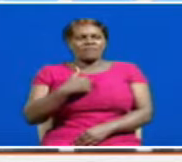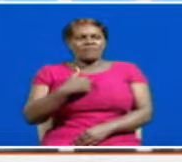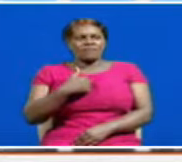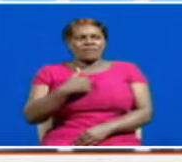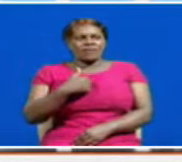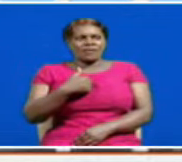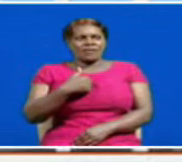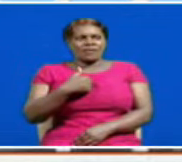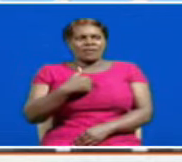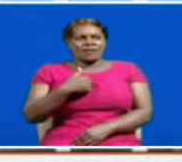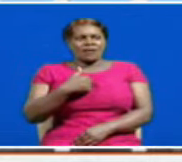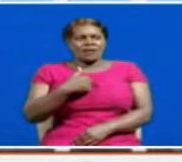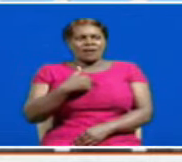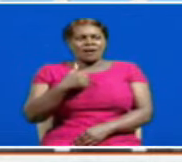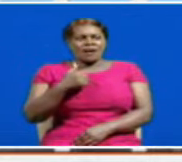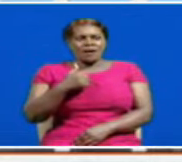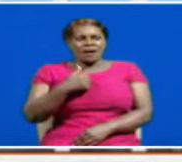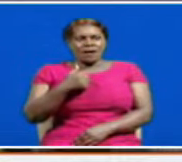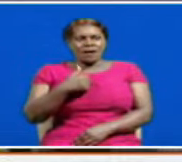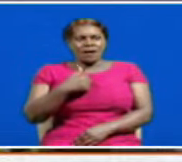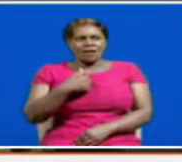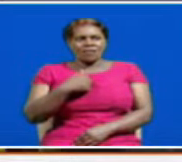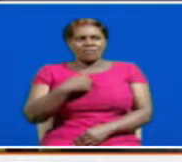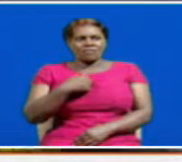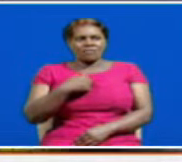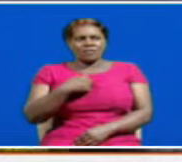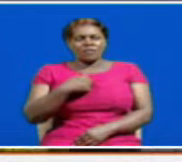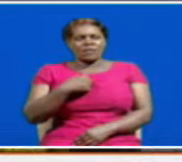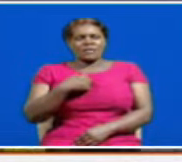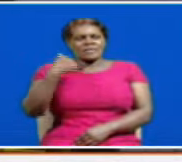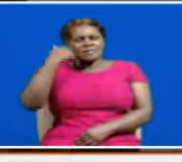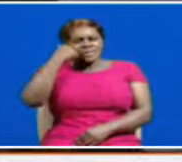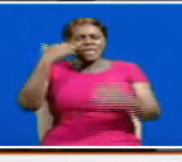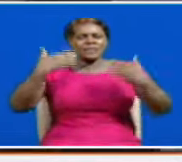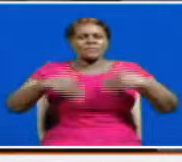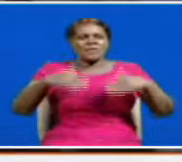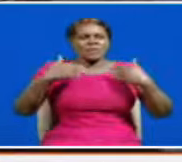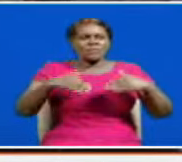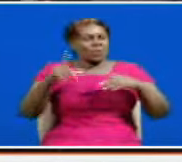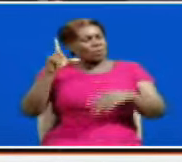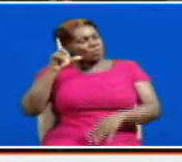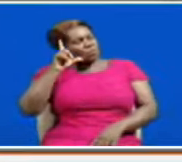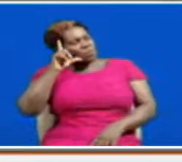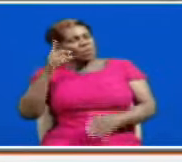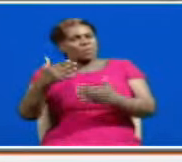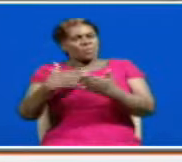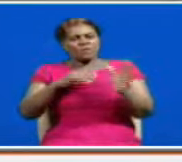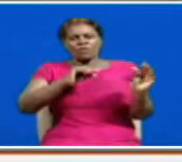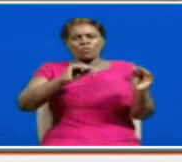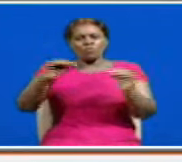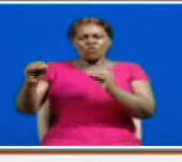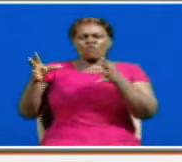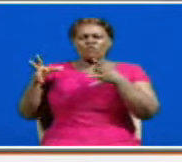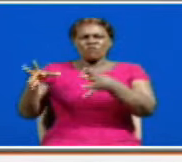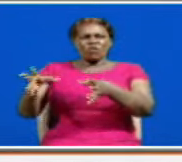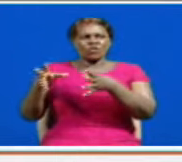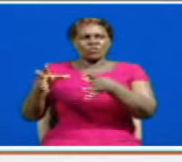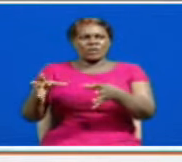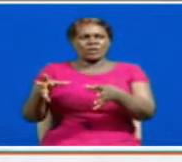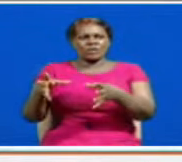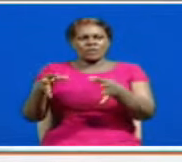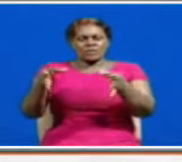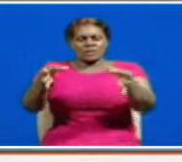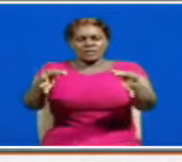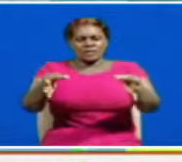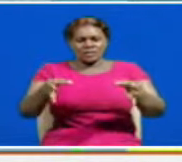And I understood they were moved out. Miongoni mwa wagonjwa waliokuwa wamelazwa hapa kabla ya kuhamishwa kwa lazima ni mweka hazina